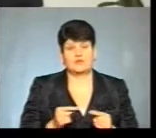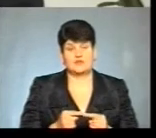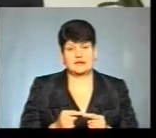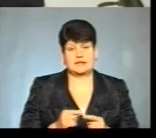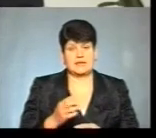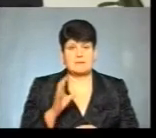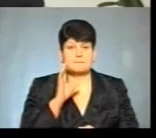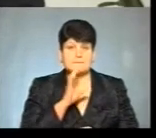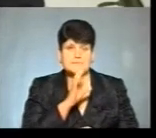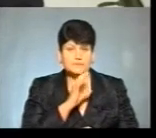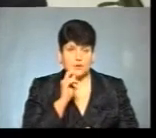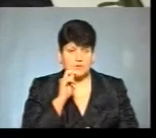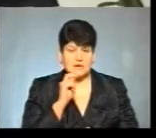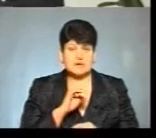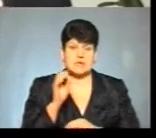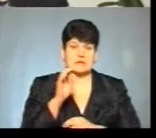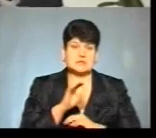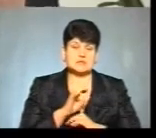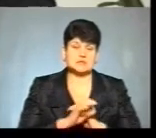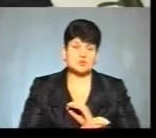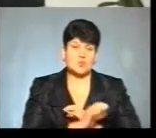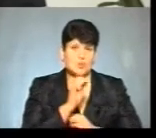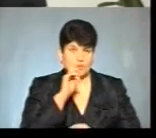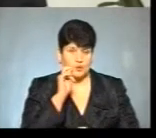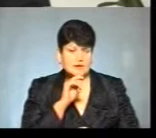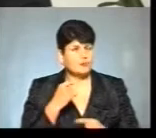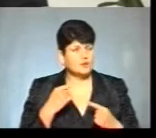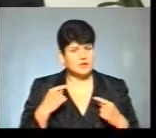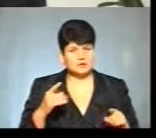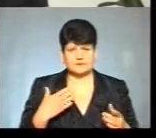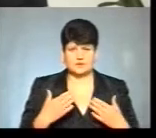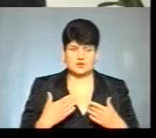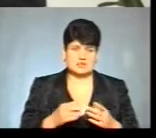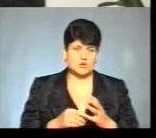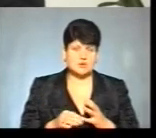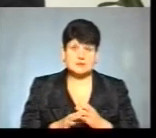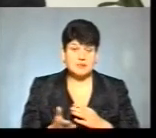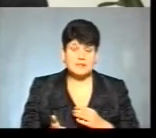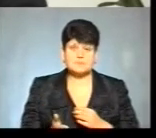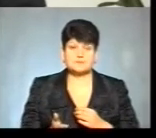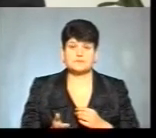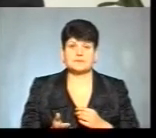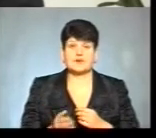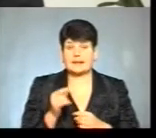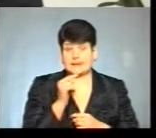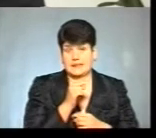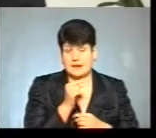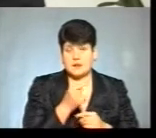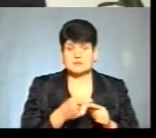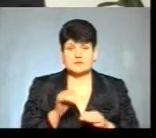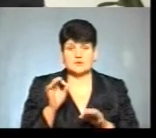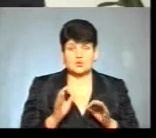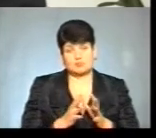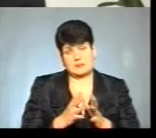півдні України чи на сході України, відповідно, там трошки по-іншому ставляться до землі. От, і там цей відсоток він